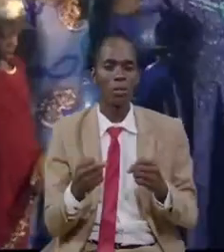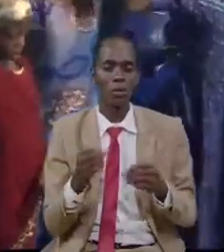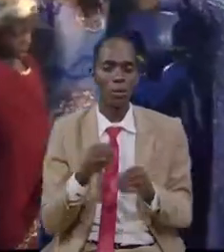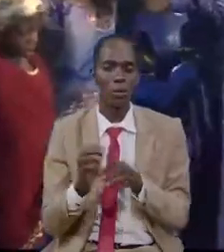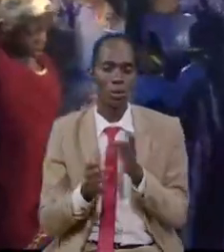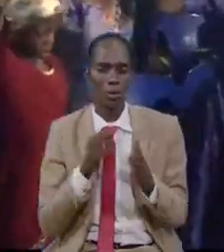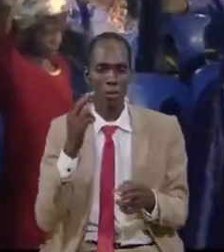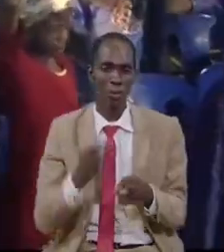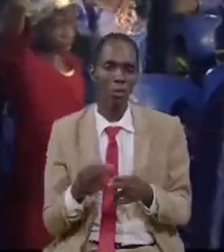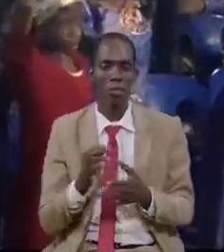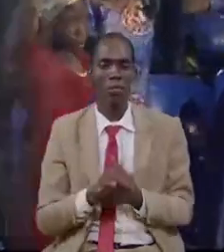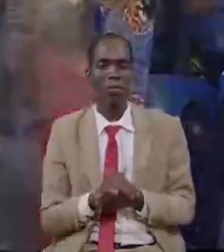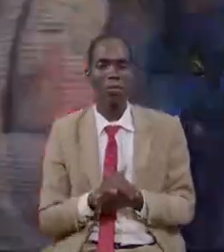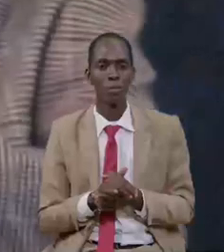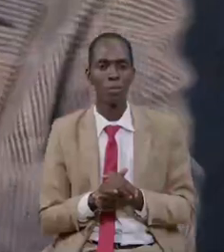Guéris.